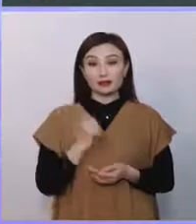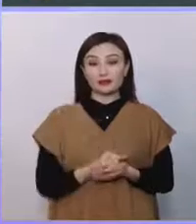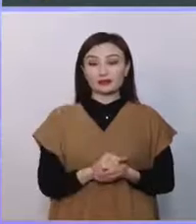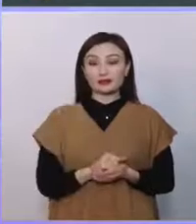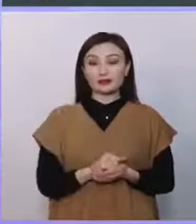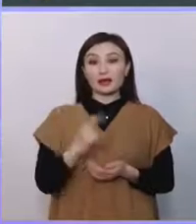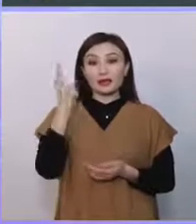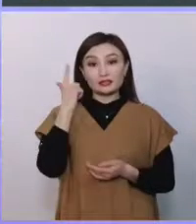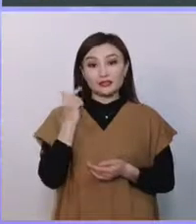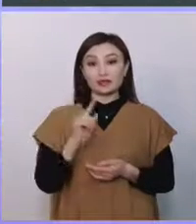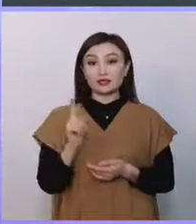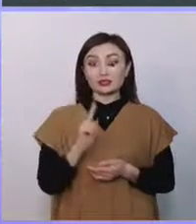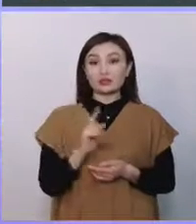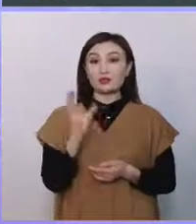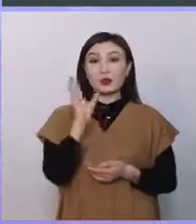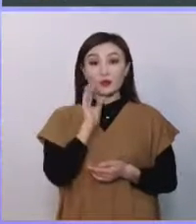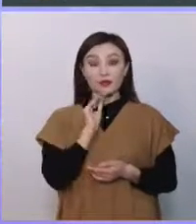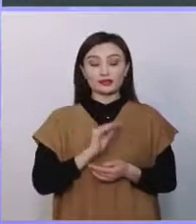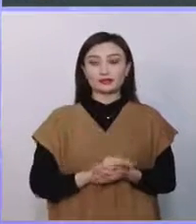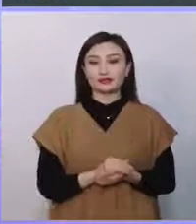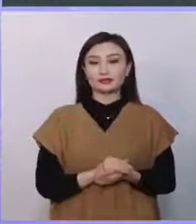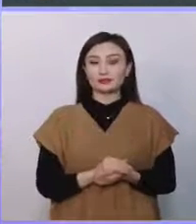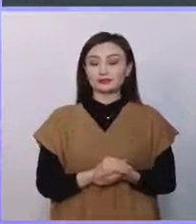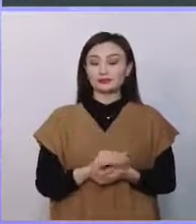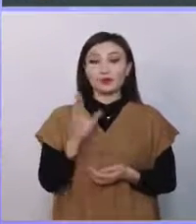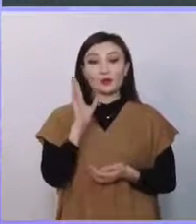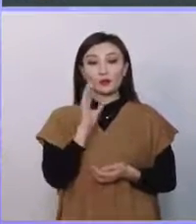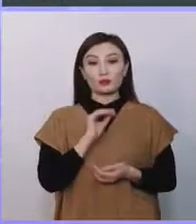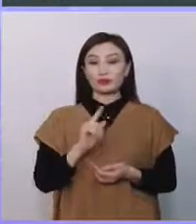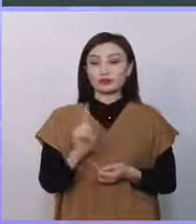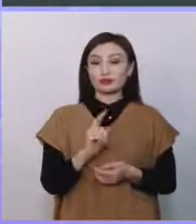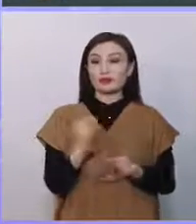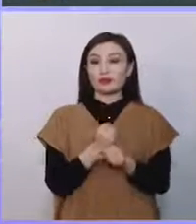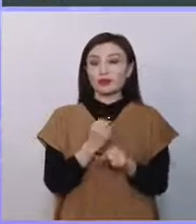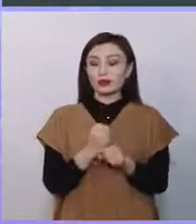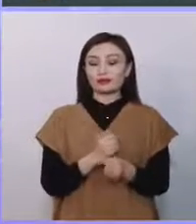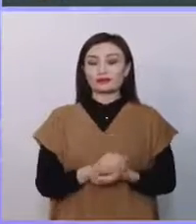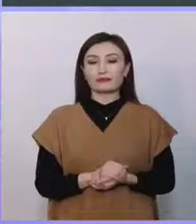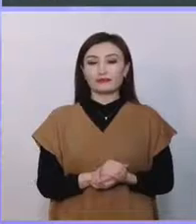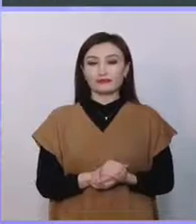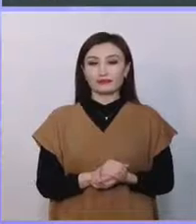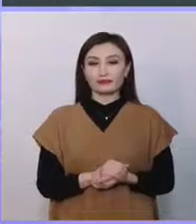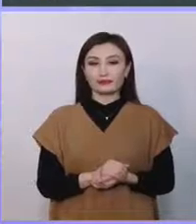знать чтобы уметь уметь чтобы делать